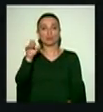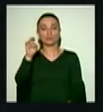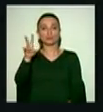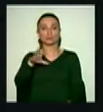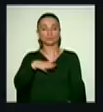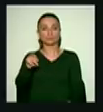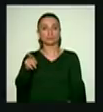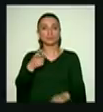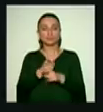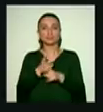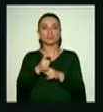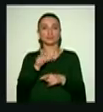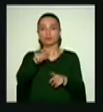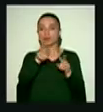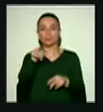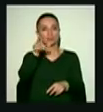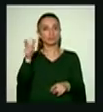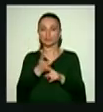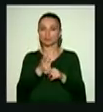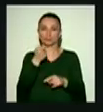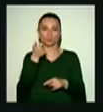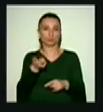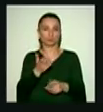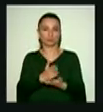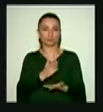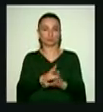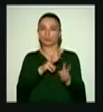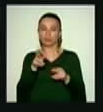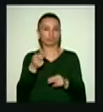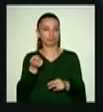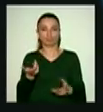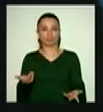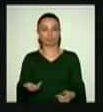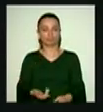ისეთი ადამიანები, როგორიც ლევანი იყო, ძალიან, ძალიან ცოტა რეალურად.